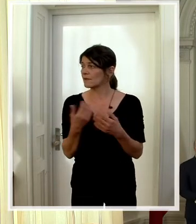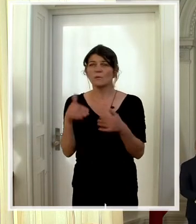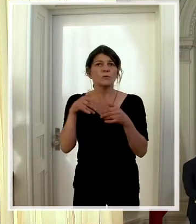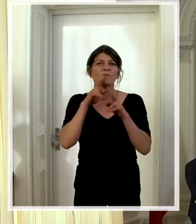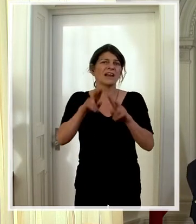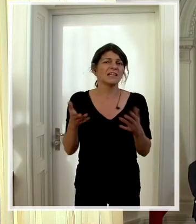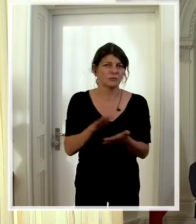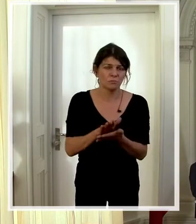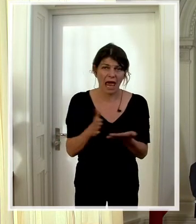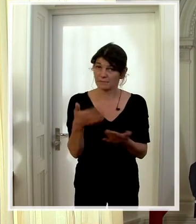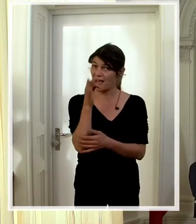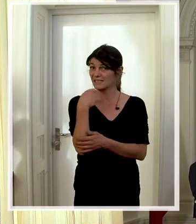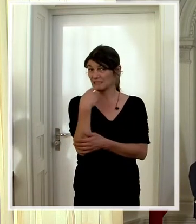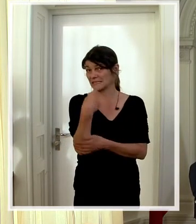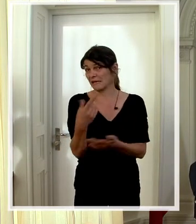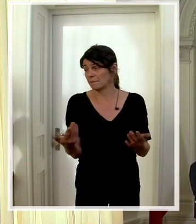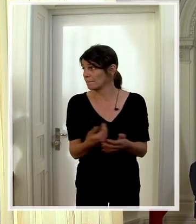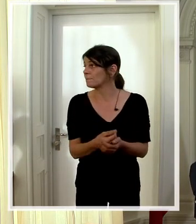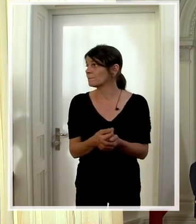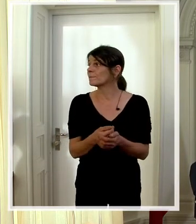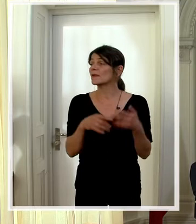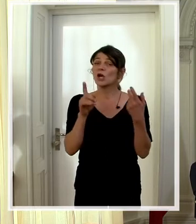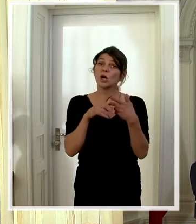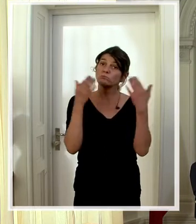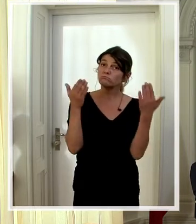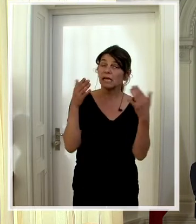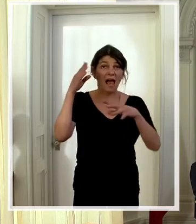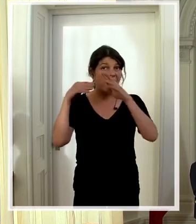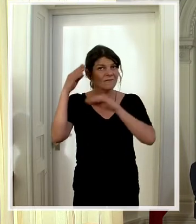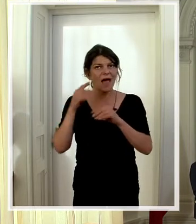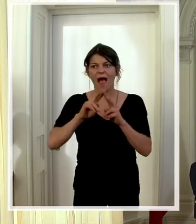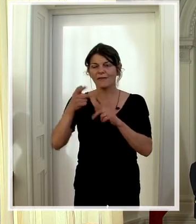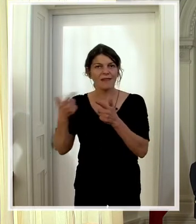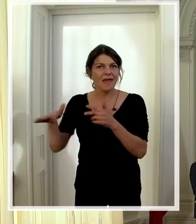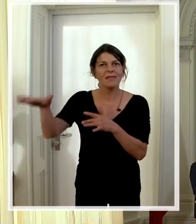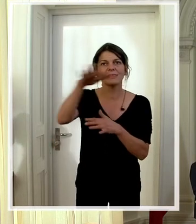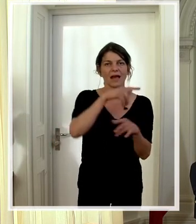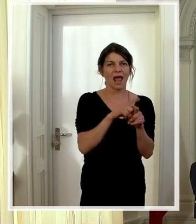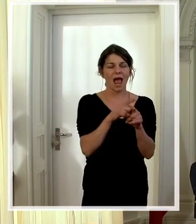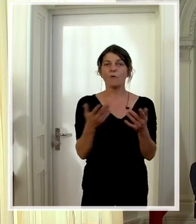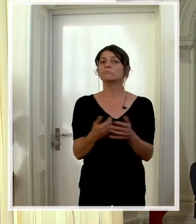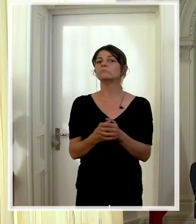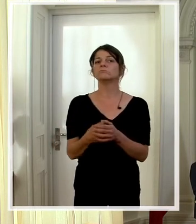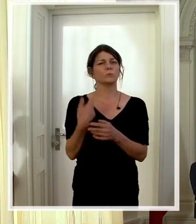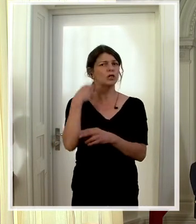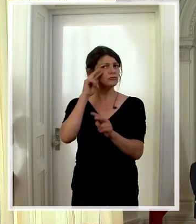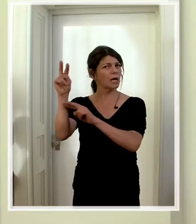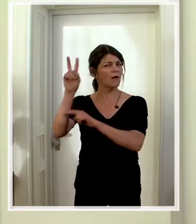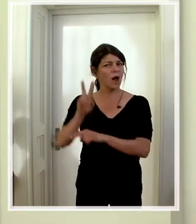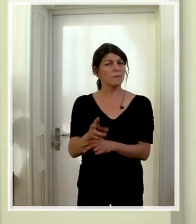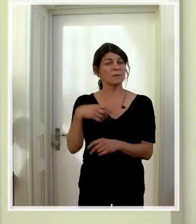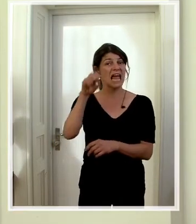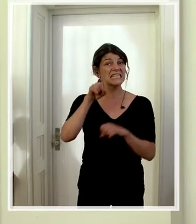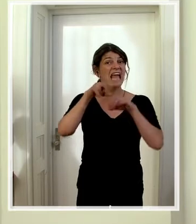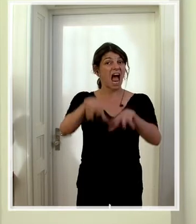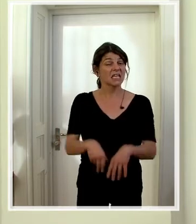Das ist das Einzige, was ich dazu sagen kann. Und wie gesagt, die Erfahrung in allen anderen Ländern, oder sagen, schauen wir nur auf Vorarlberg mit der S18, da